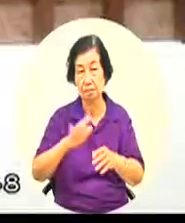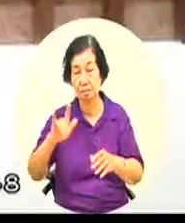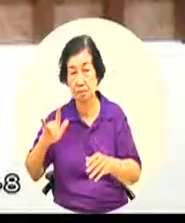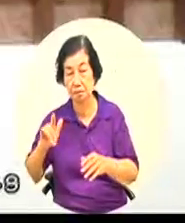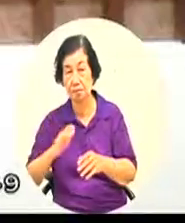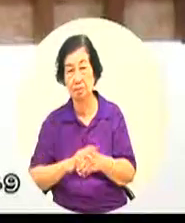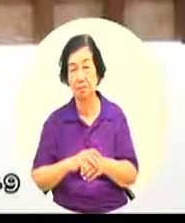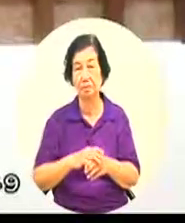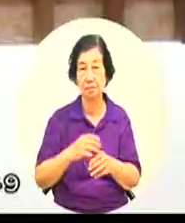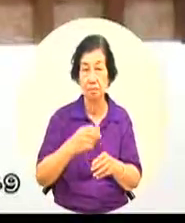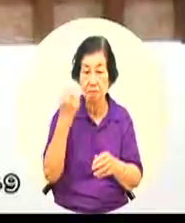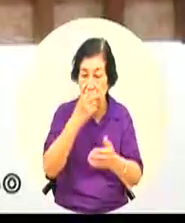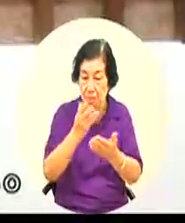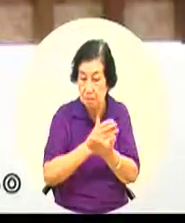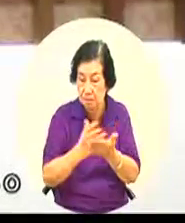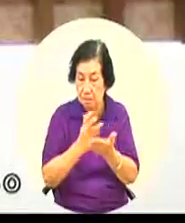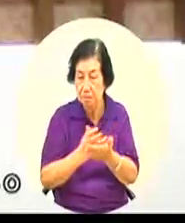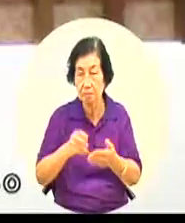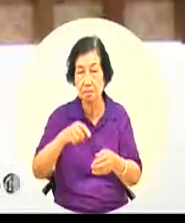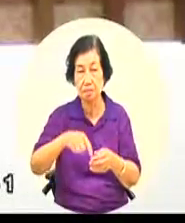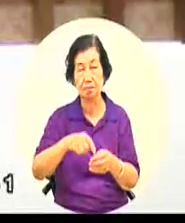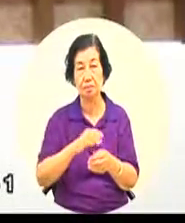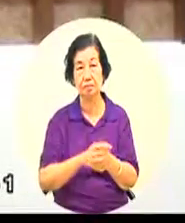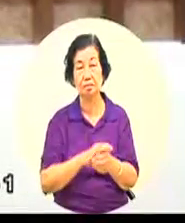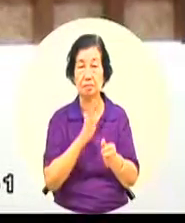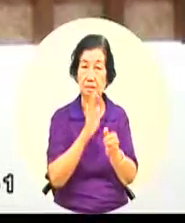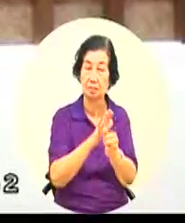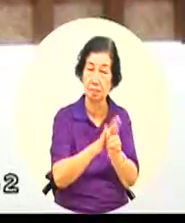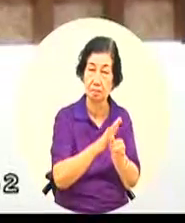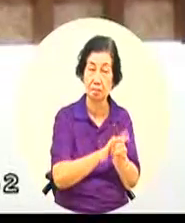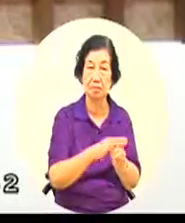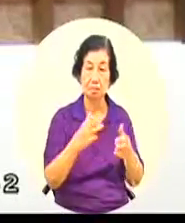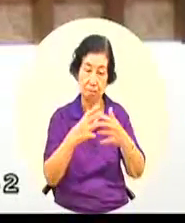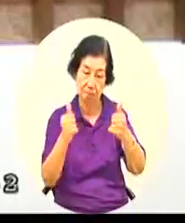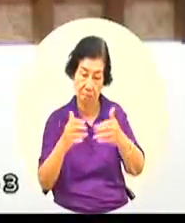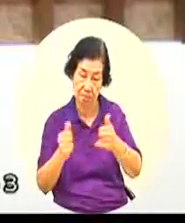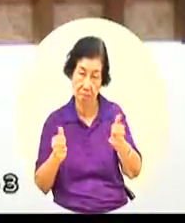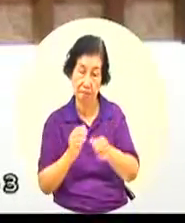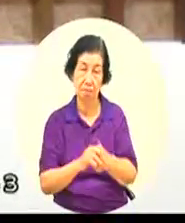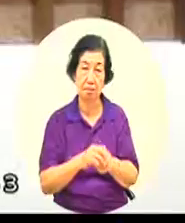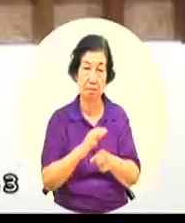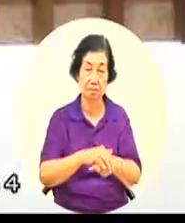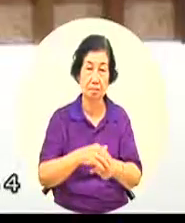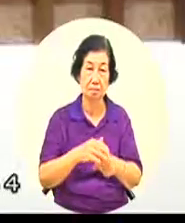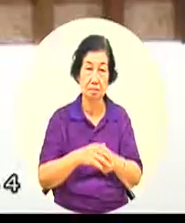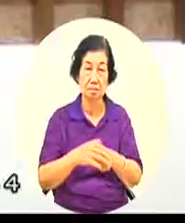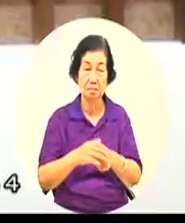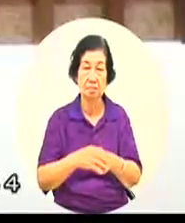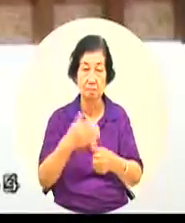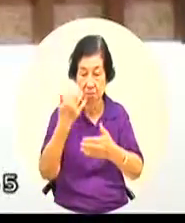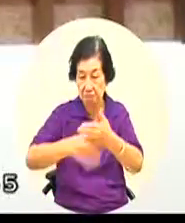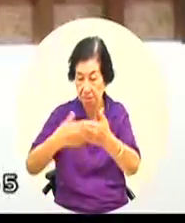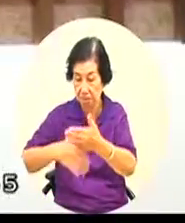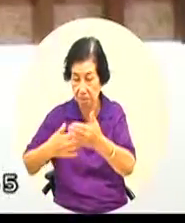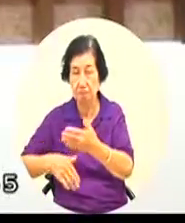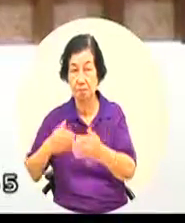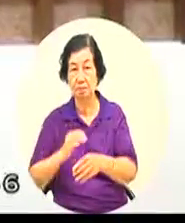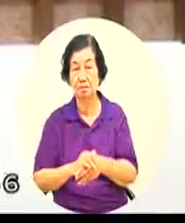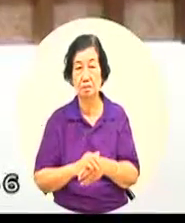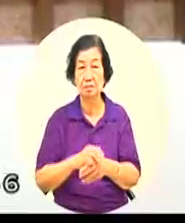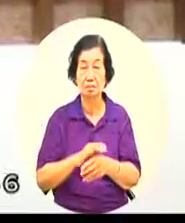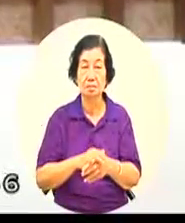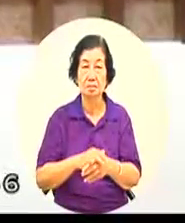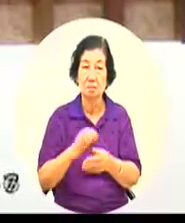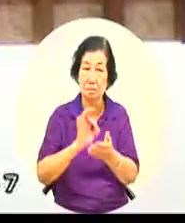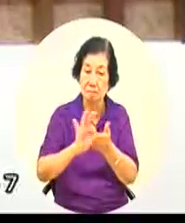学生的毒品。来，局长，我想请问一下，可不可以做得到让学校的评鉴少一点，让他们多一点时间